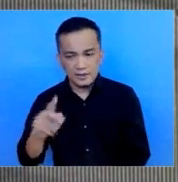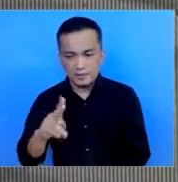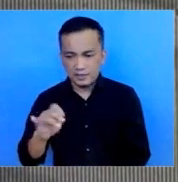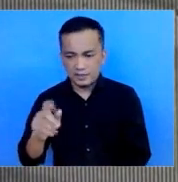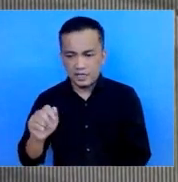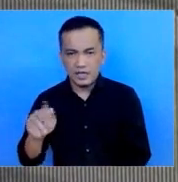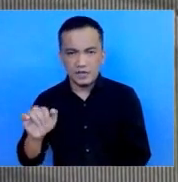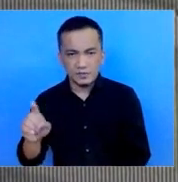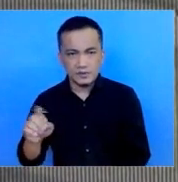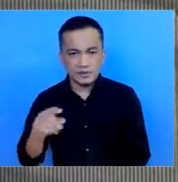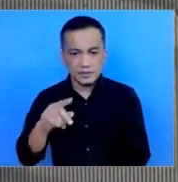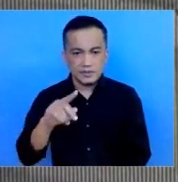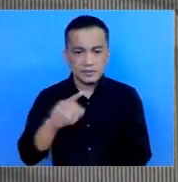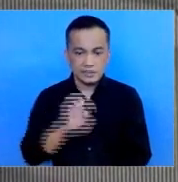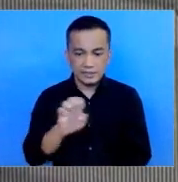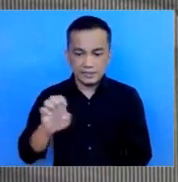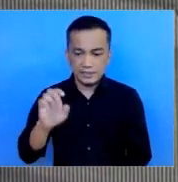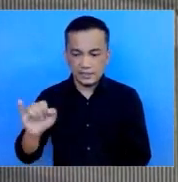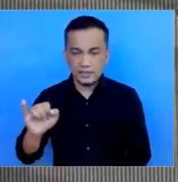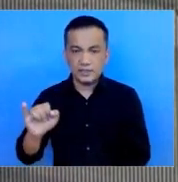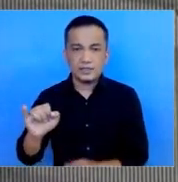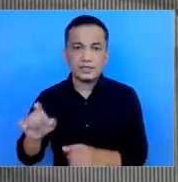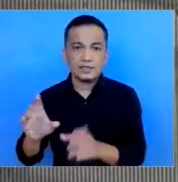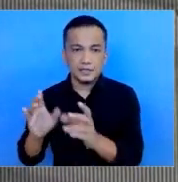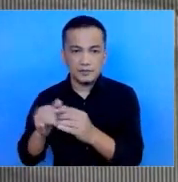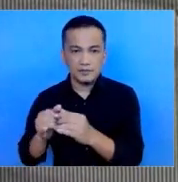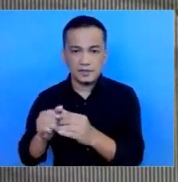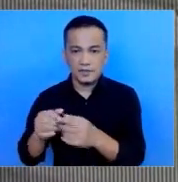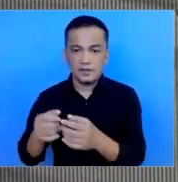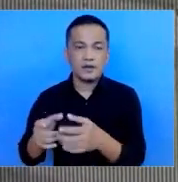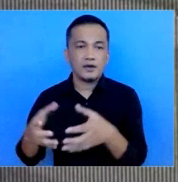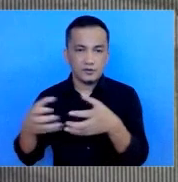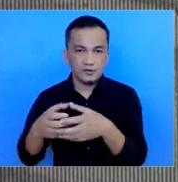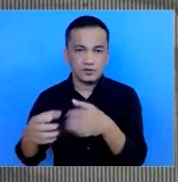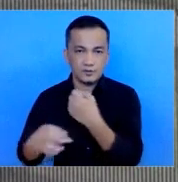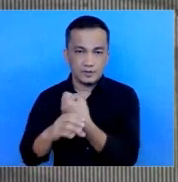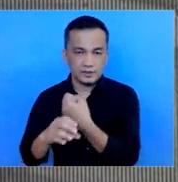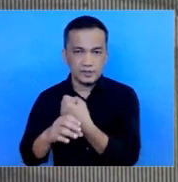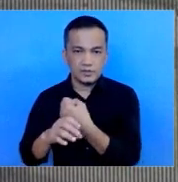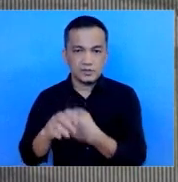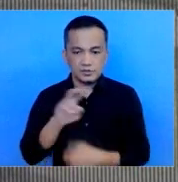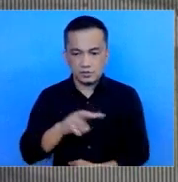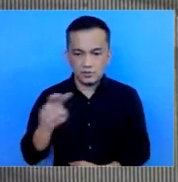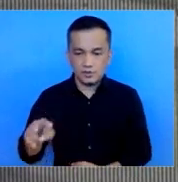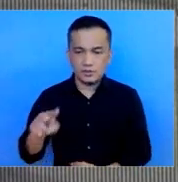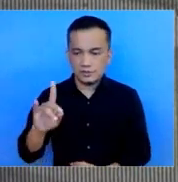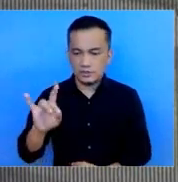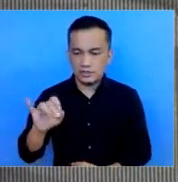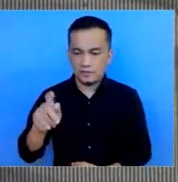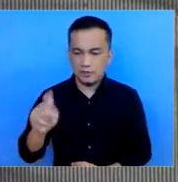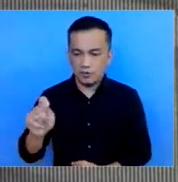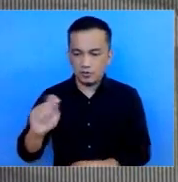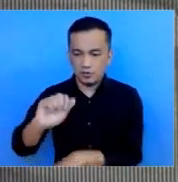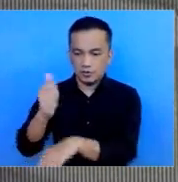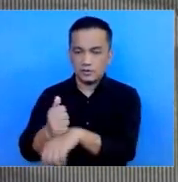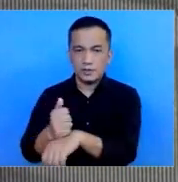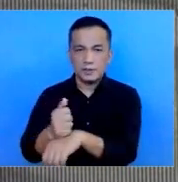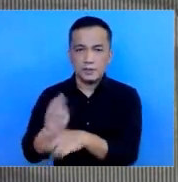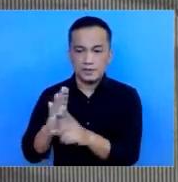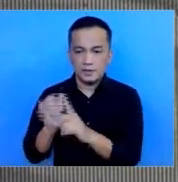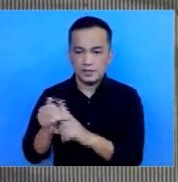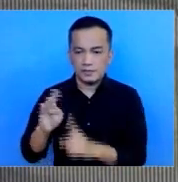EEI Corporation ang civil contract package na 22 ektaryang dito na itatayo sa Barangay Banlik sa Calamba,